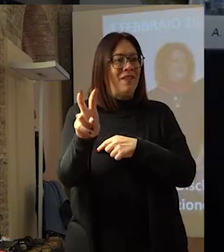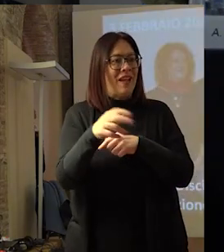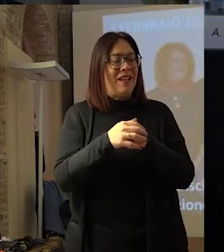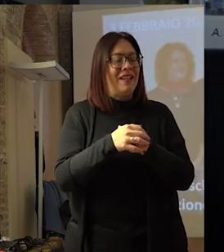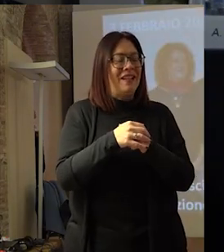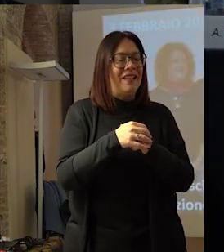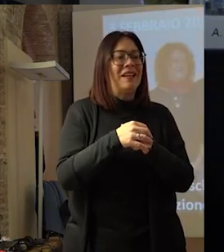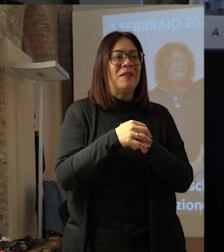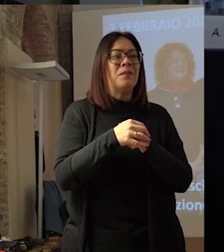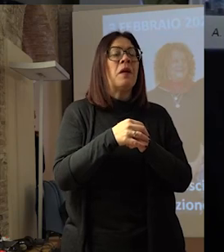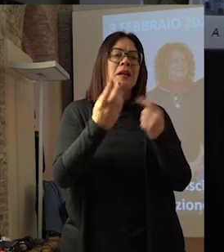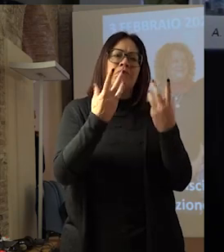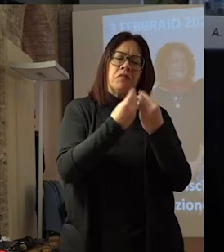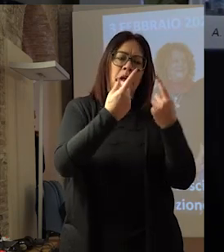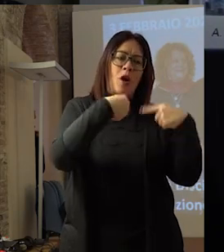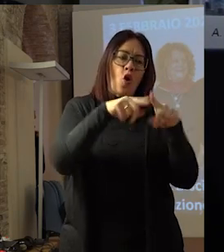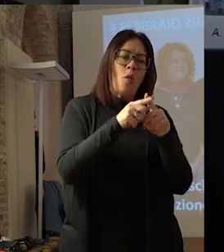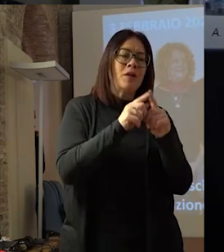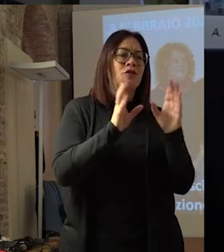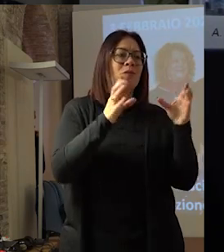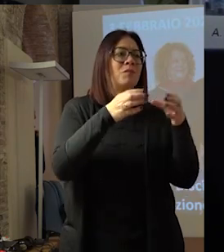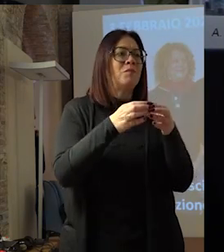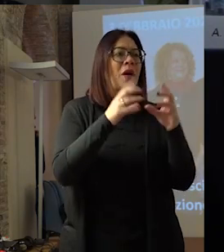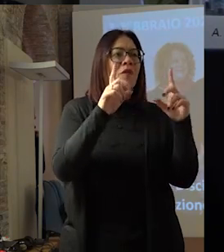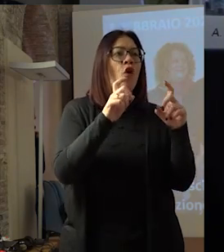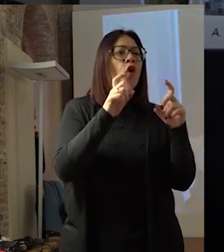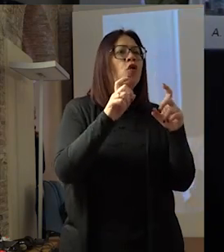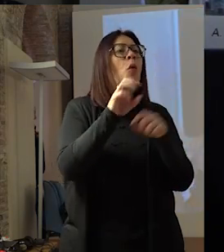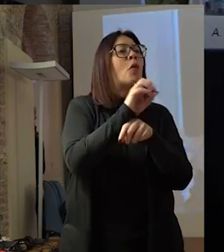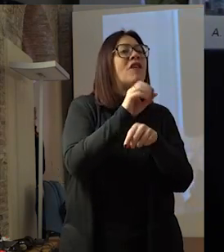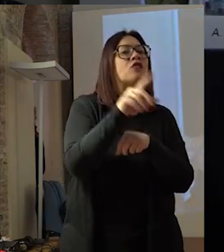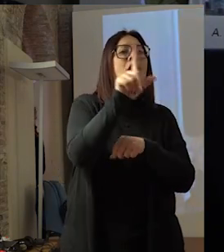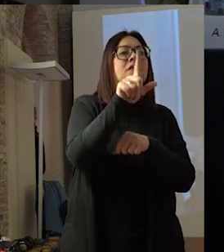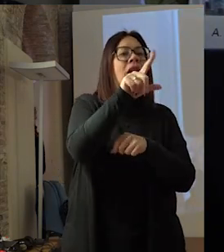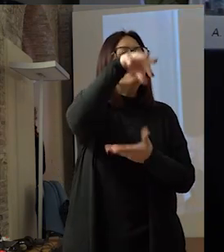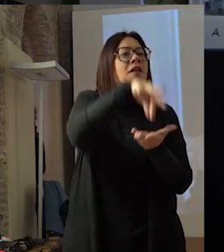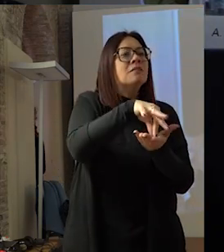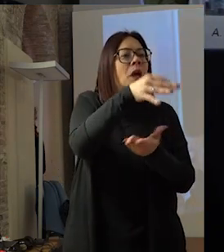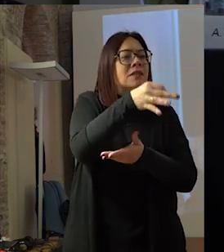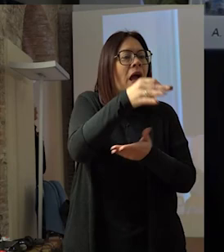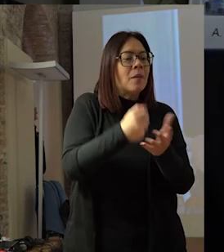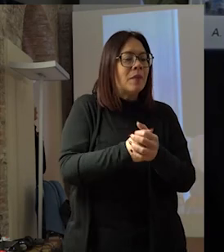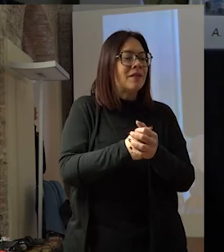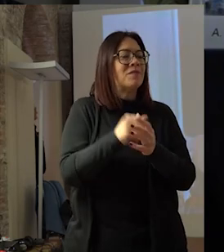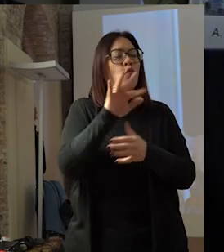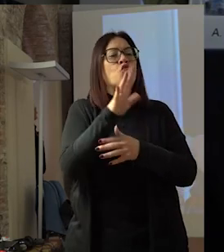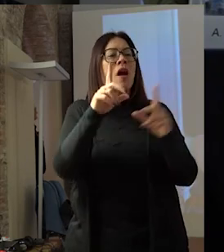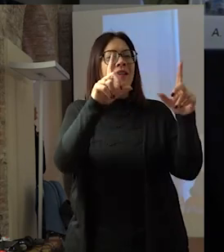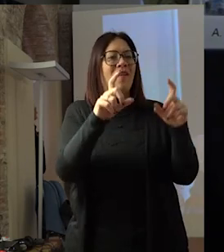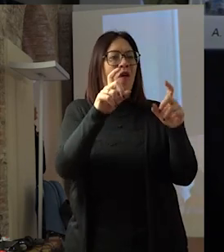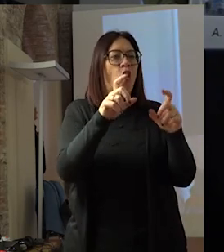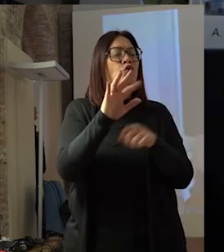con la commissione, la professoressa Lischi è sempre nel mezzo, e ancora un'altra foto di un altro